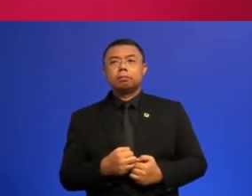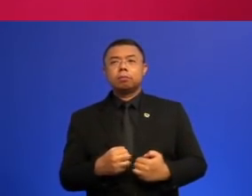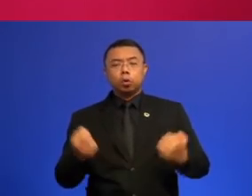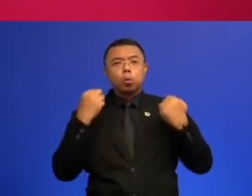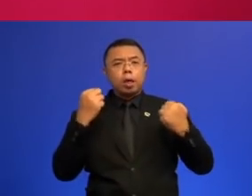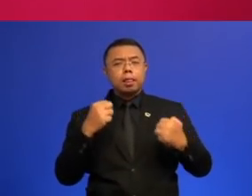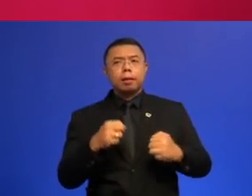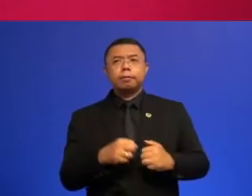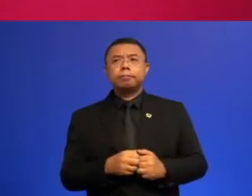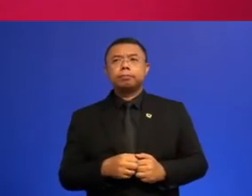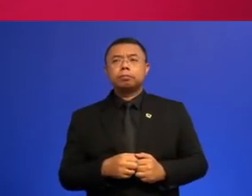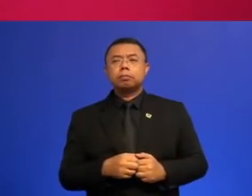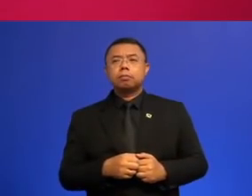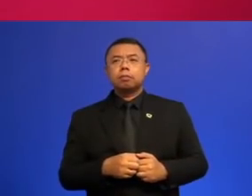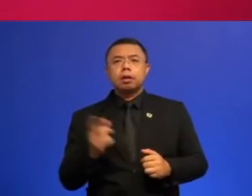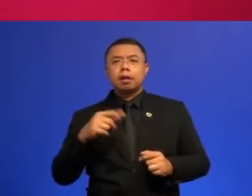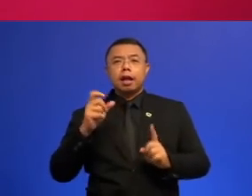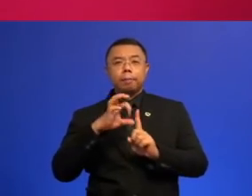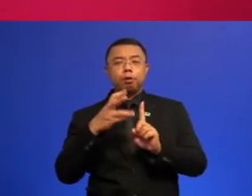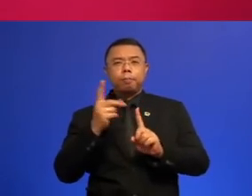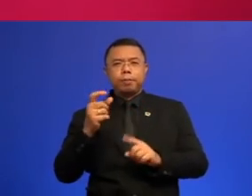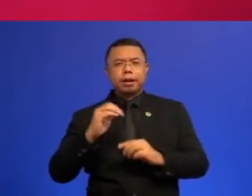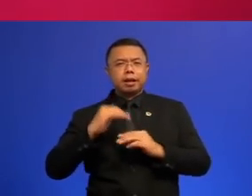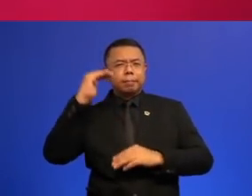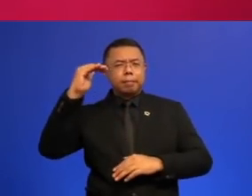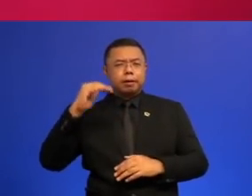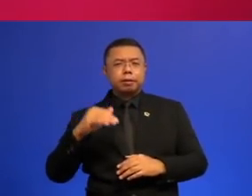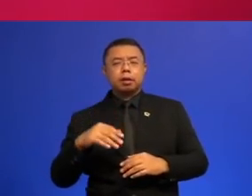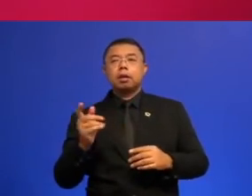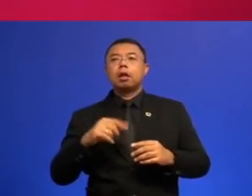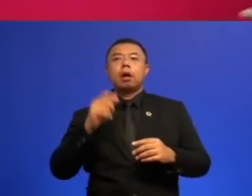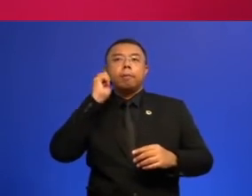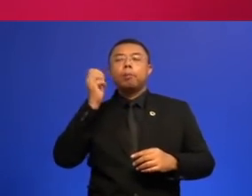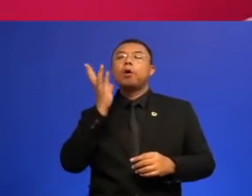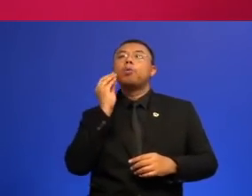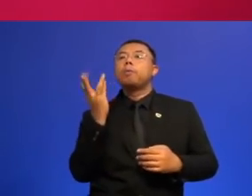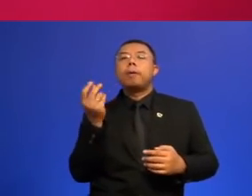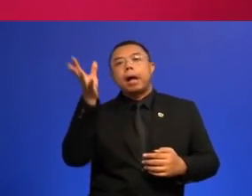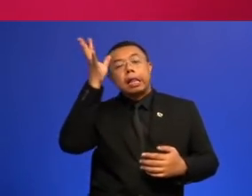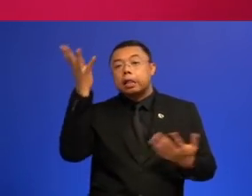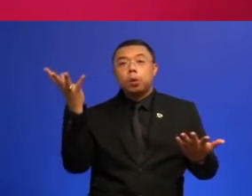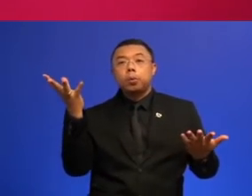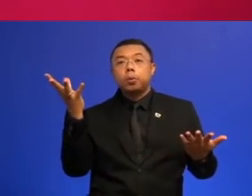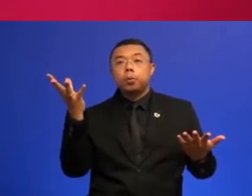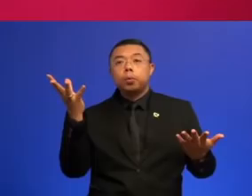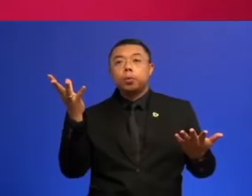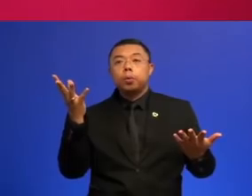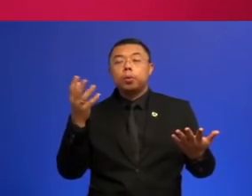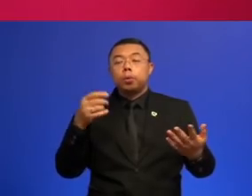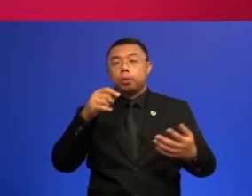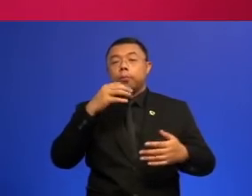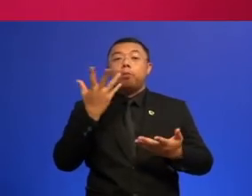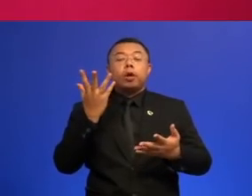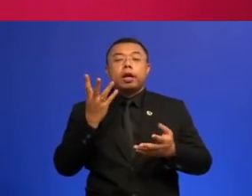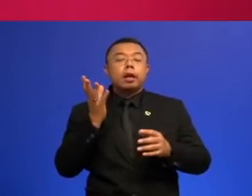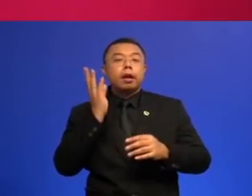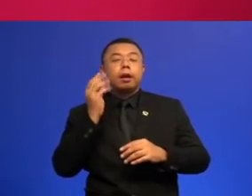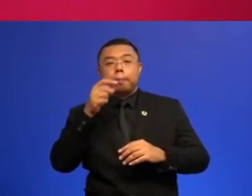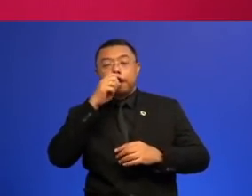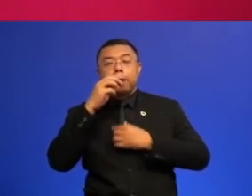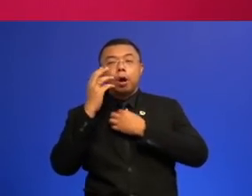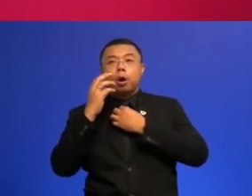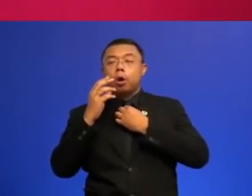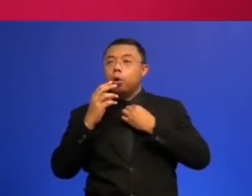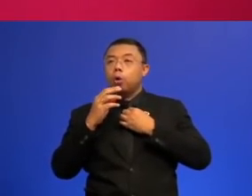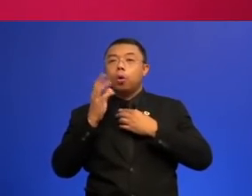Kuat dia. Iya. Lagi puber berikut itu kuat sekali. Lalu wanita umur berapa kita enggak tahu. Bapaknya misalnya umur 56,